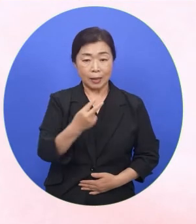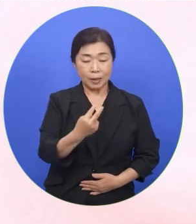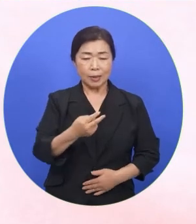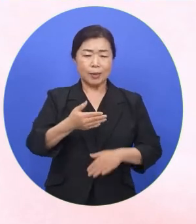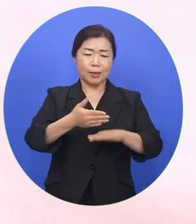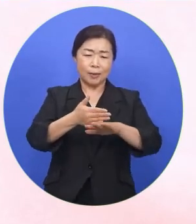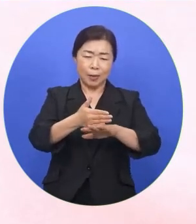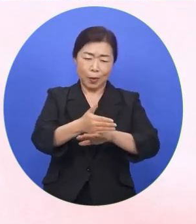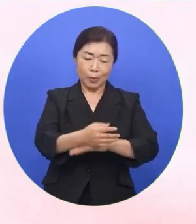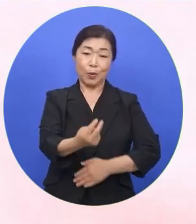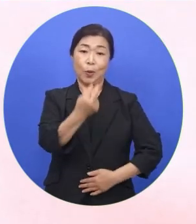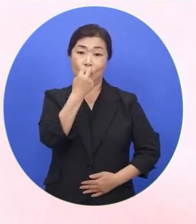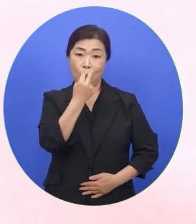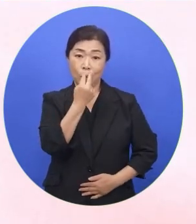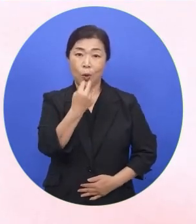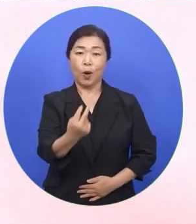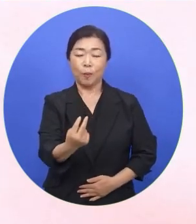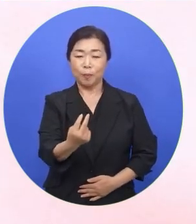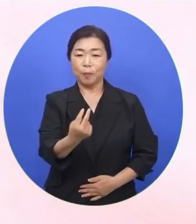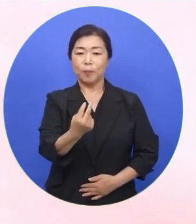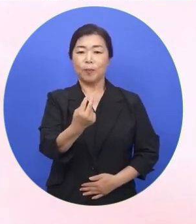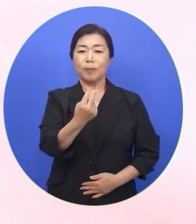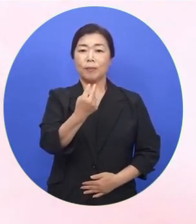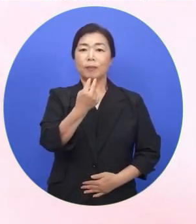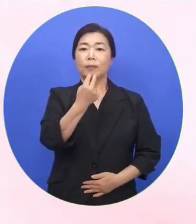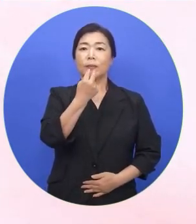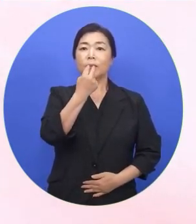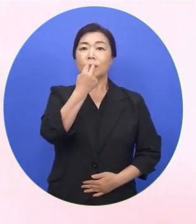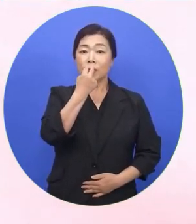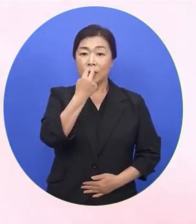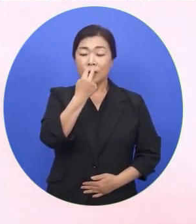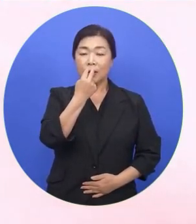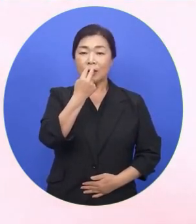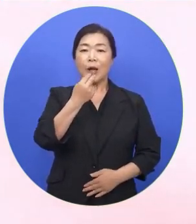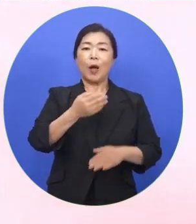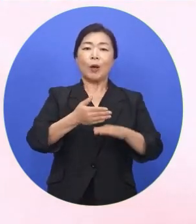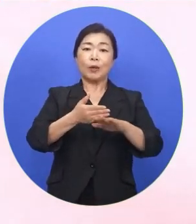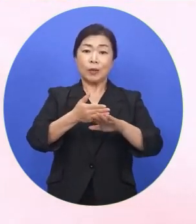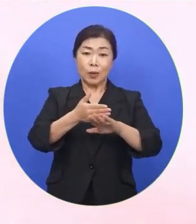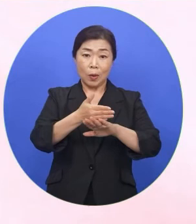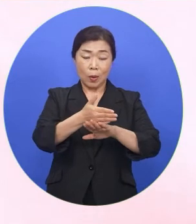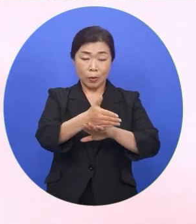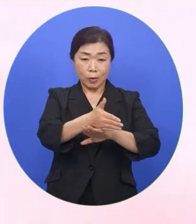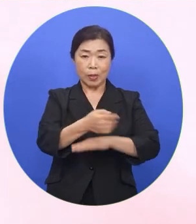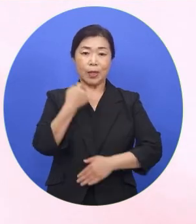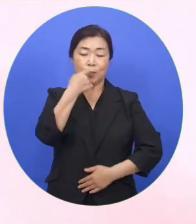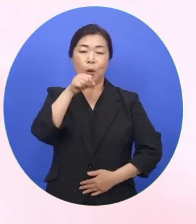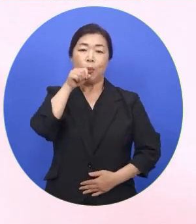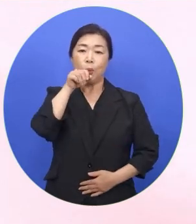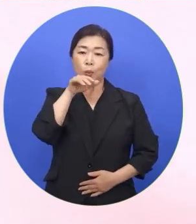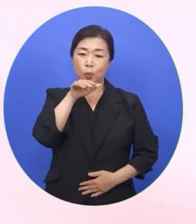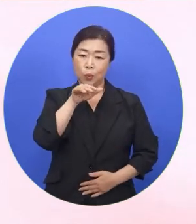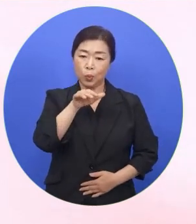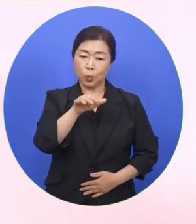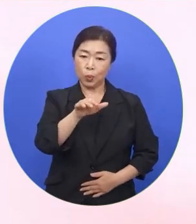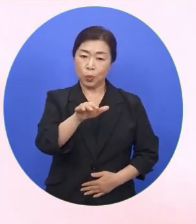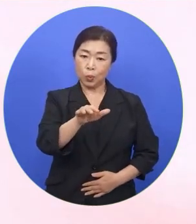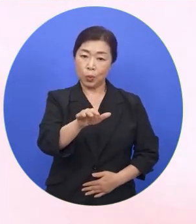다시 천천히 코로 숨을 들이쉬고 천천히 입으로 숨을